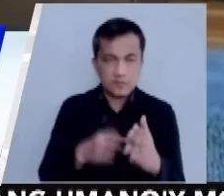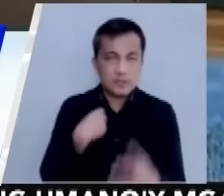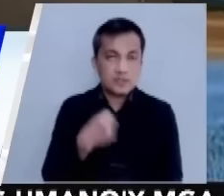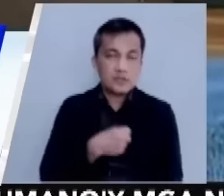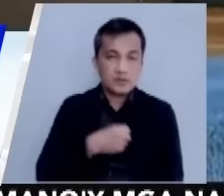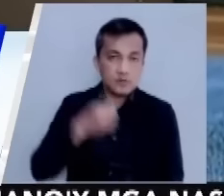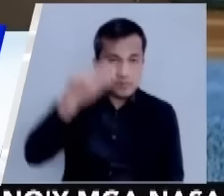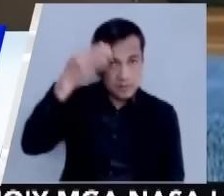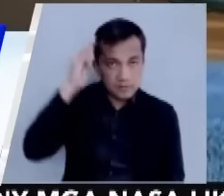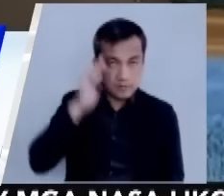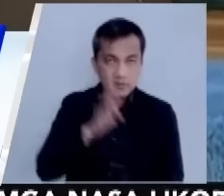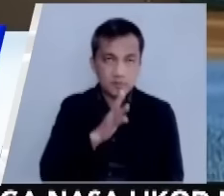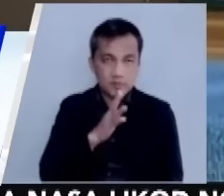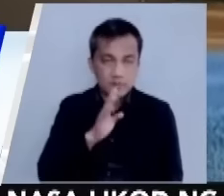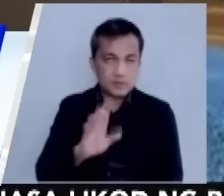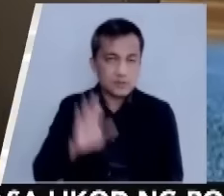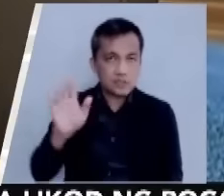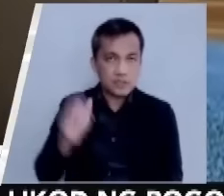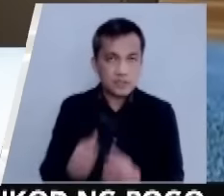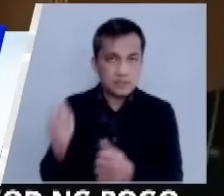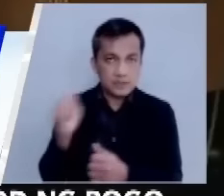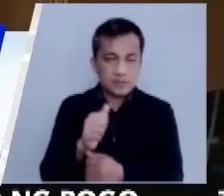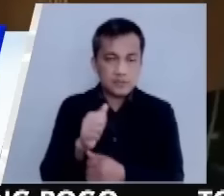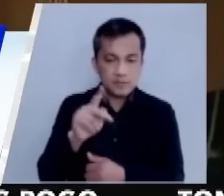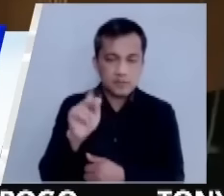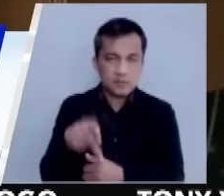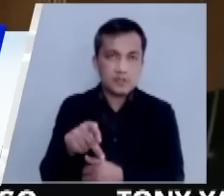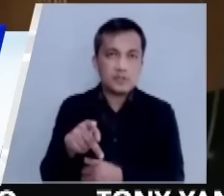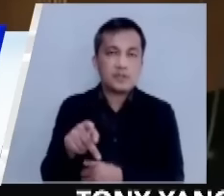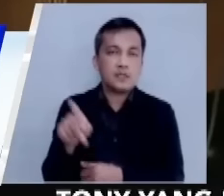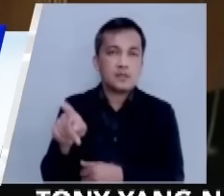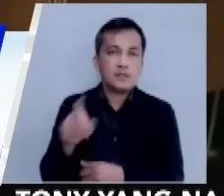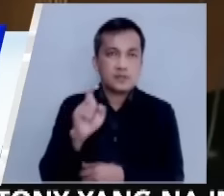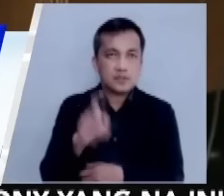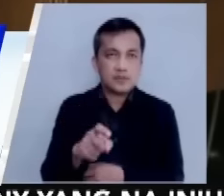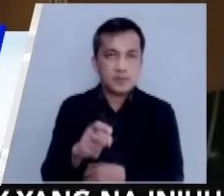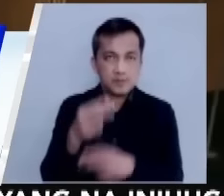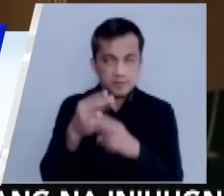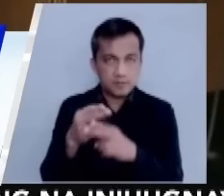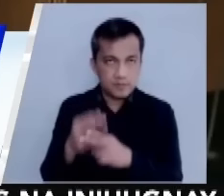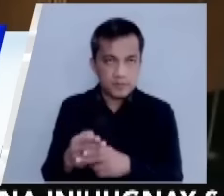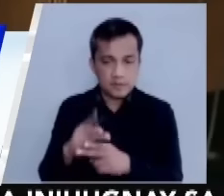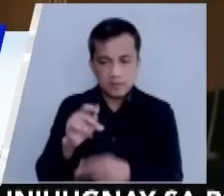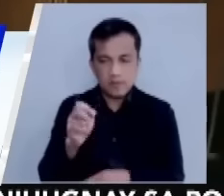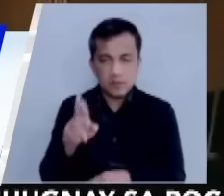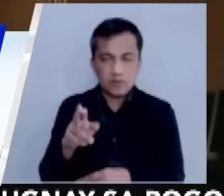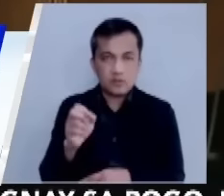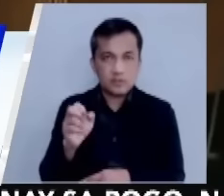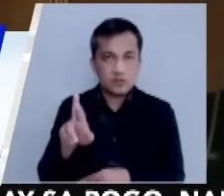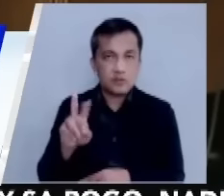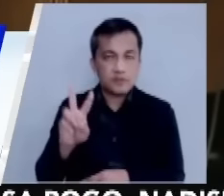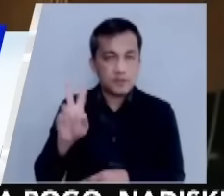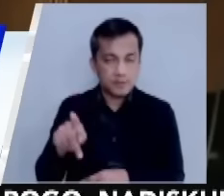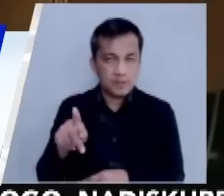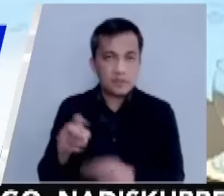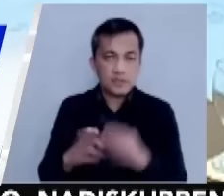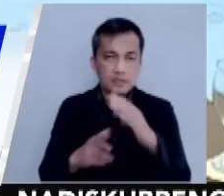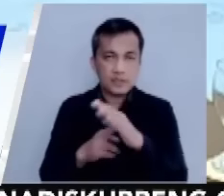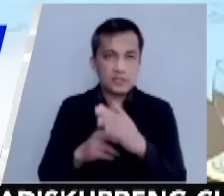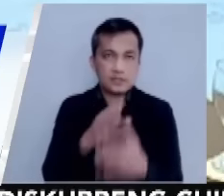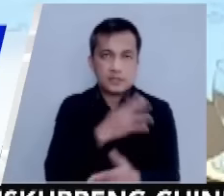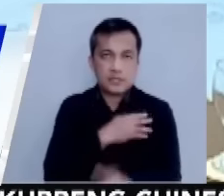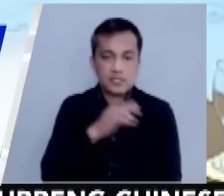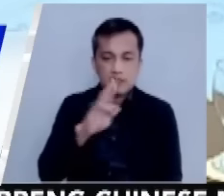pahayag nilang mga dating chief ng Philippine National Police. Dapat daw pangalanan ni PAGCOR Senior Vice President Retired General Raul Villanueva